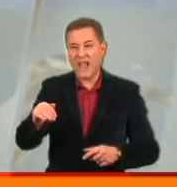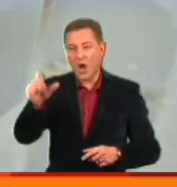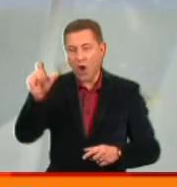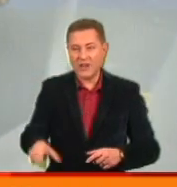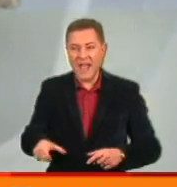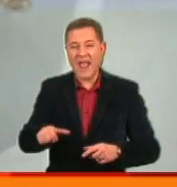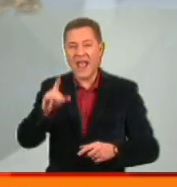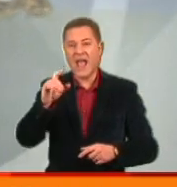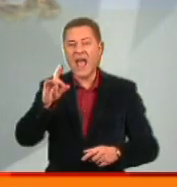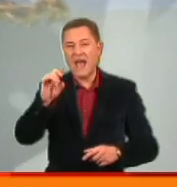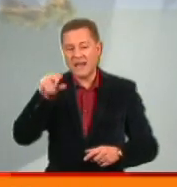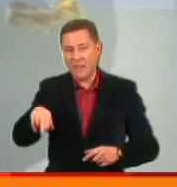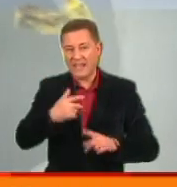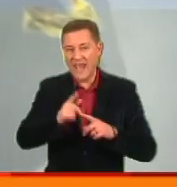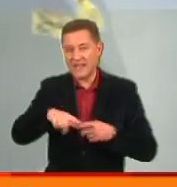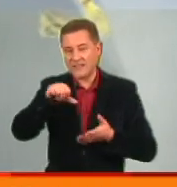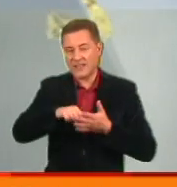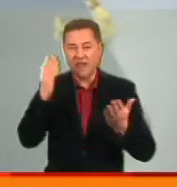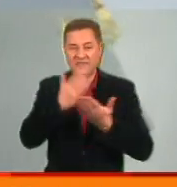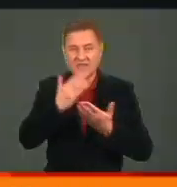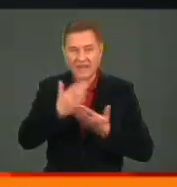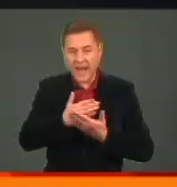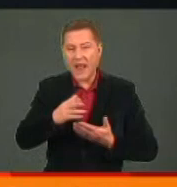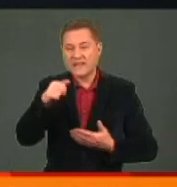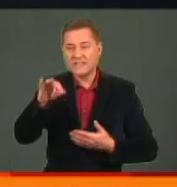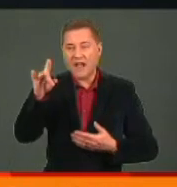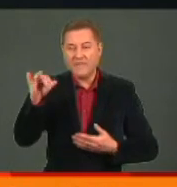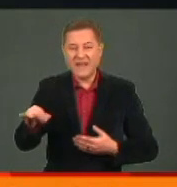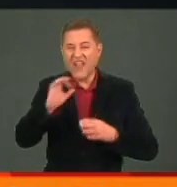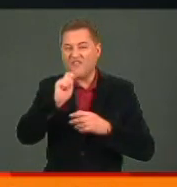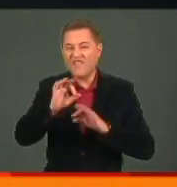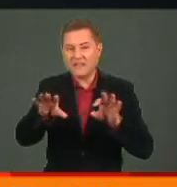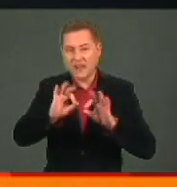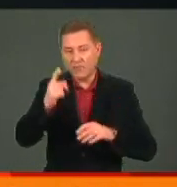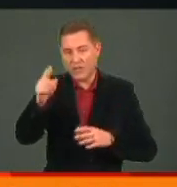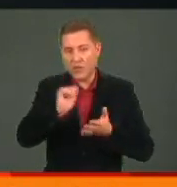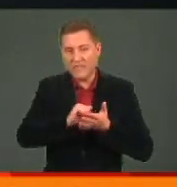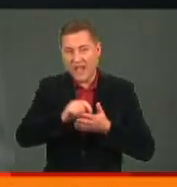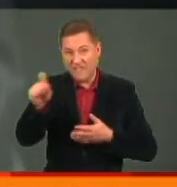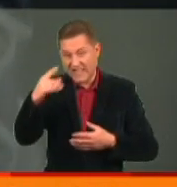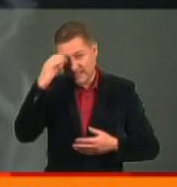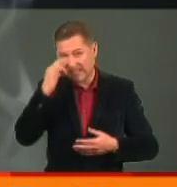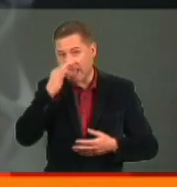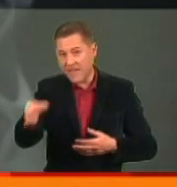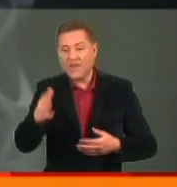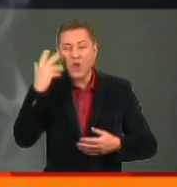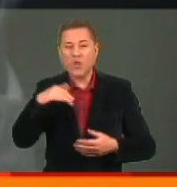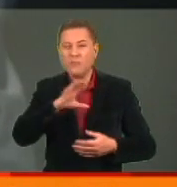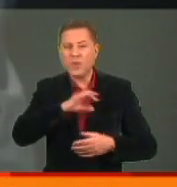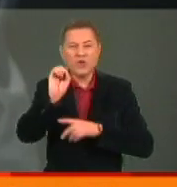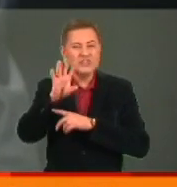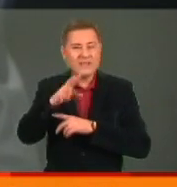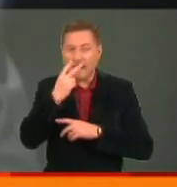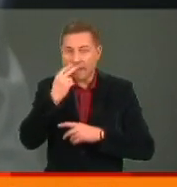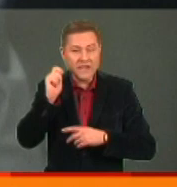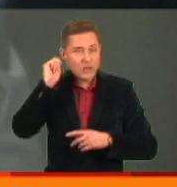Реб, який зіграв у серіалі «Зоряний шлях Discovery». В інтерв'ю одному із видань він заявив, коли йому було лише